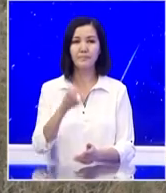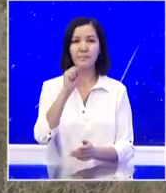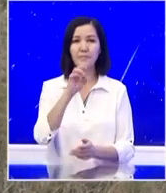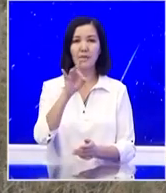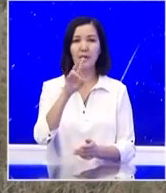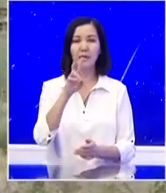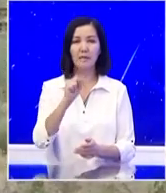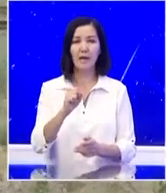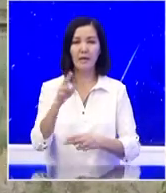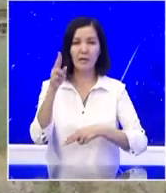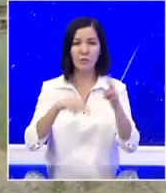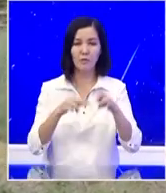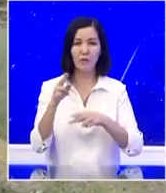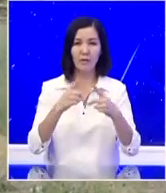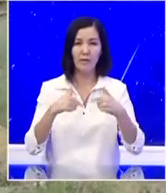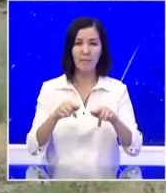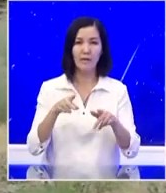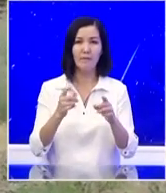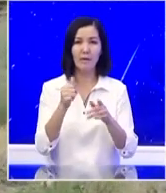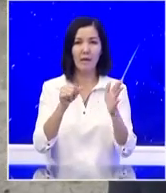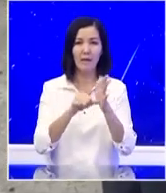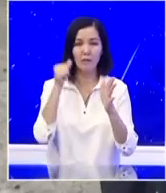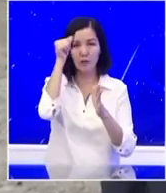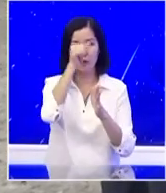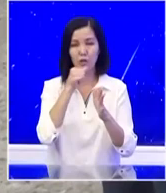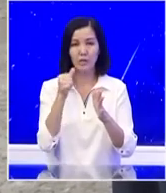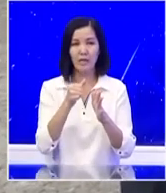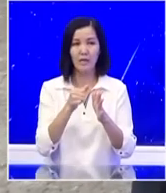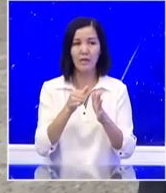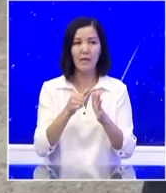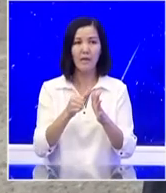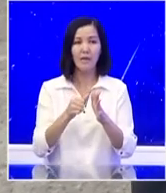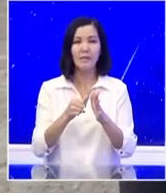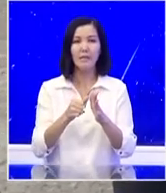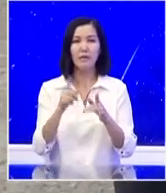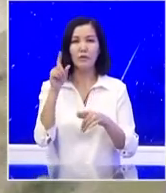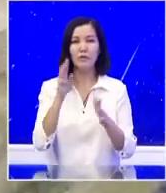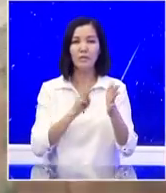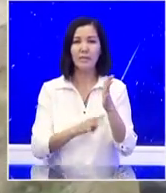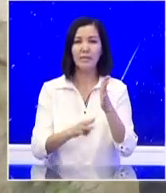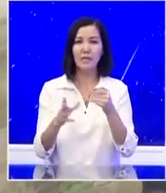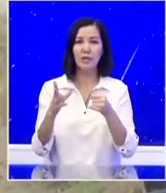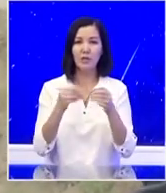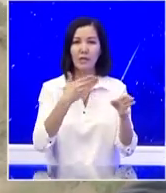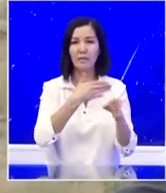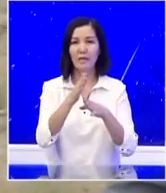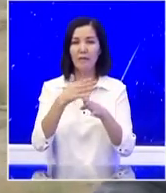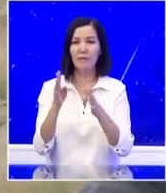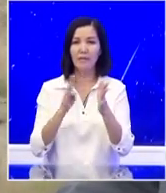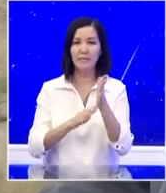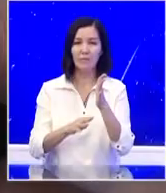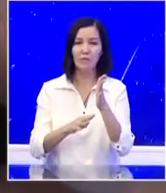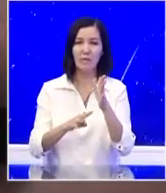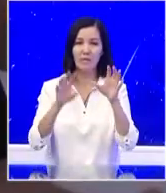аймақ 2006 жылы құрылған. Көлемі 1300 гектар, 810 өндіріс аумағы. Онда 180 жер телімі бар. 90-ы заңды